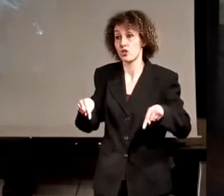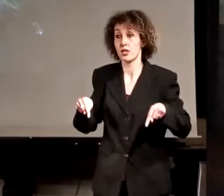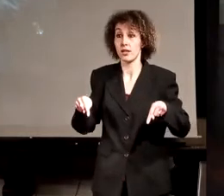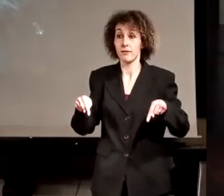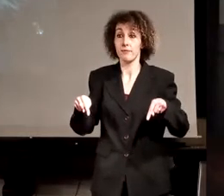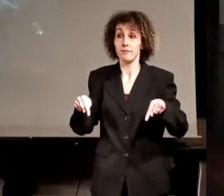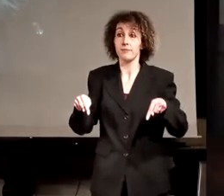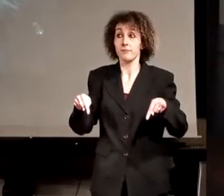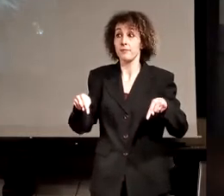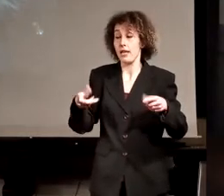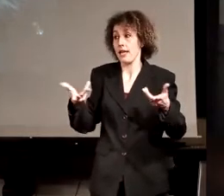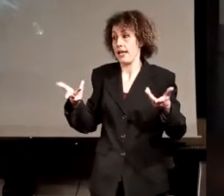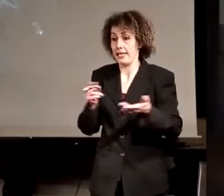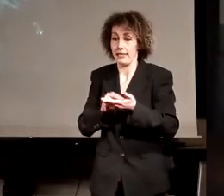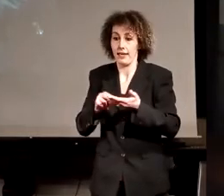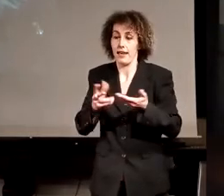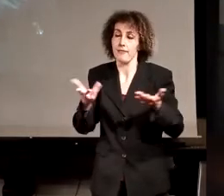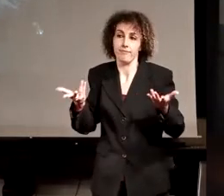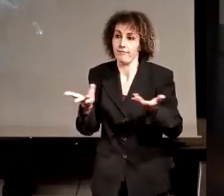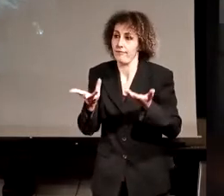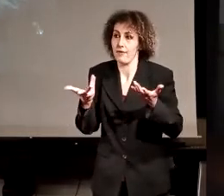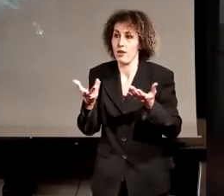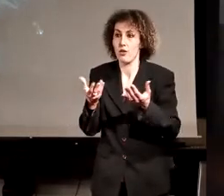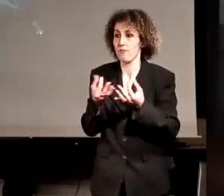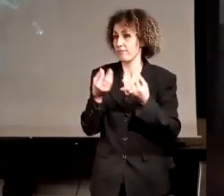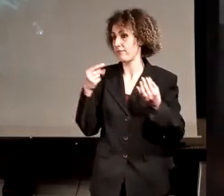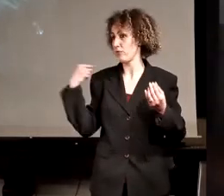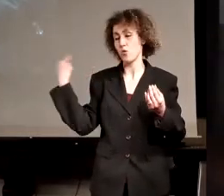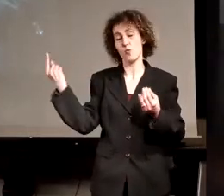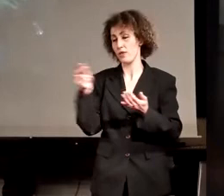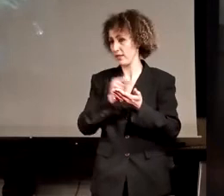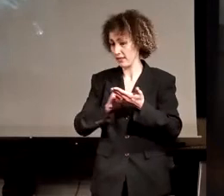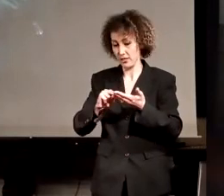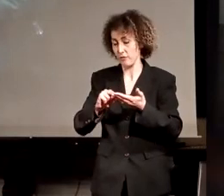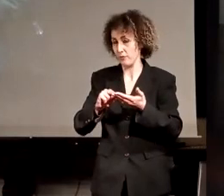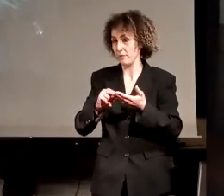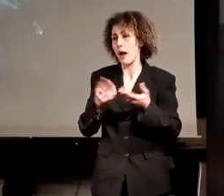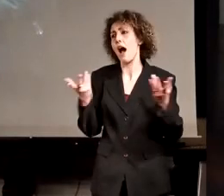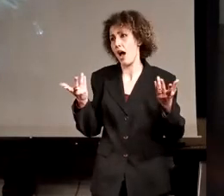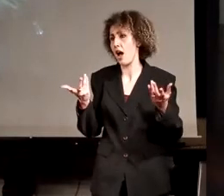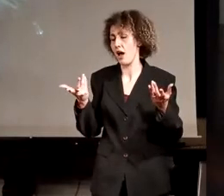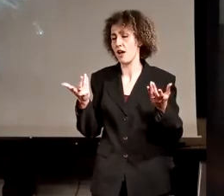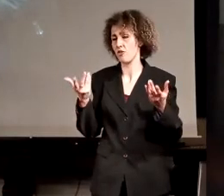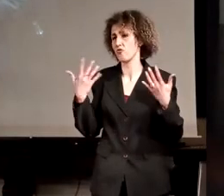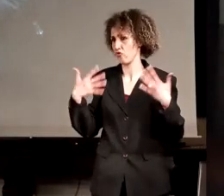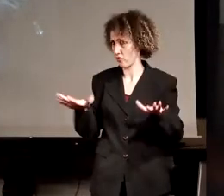oggi è diventato popolarissimo infatti è infatti ma lui era già in vita e